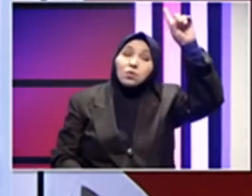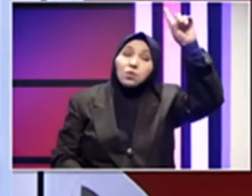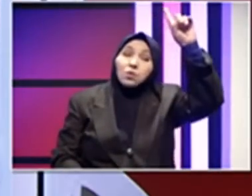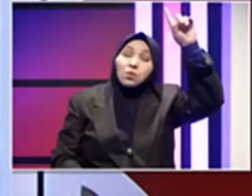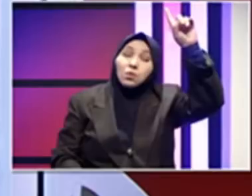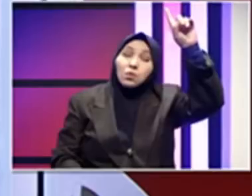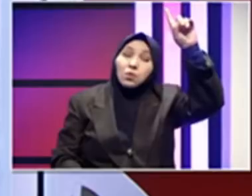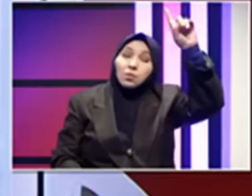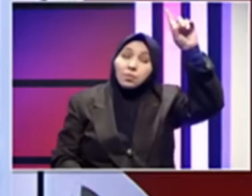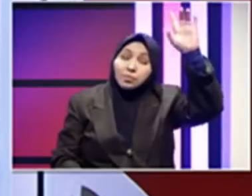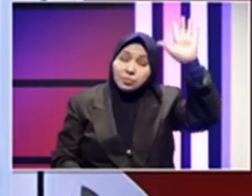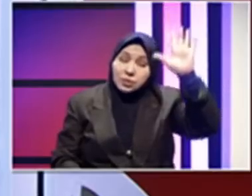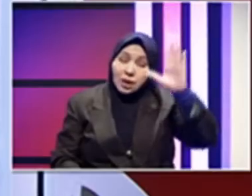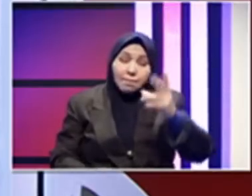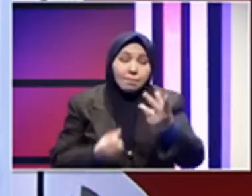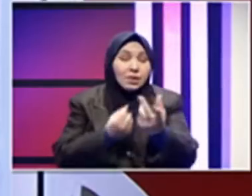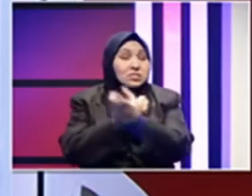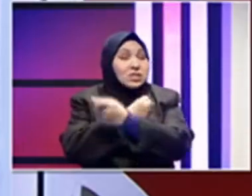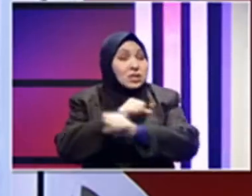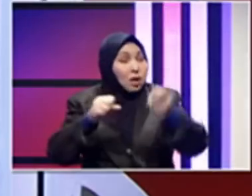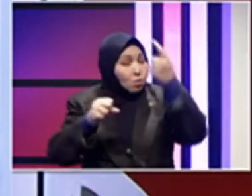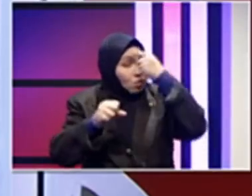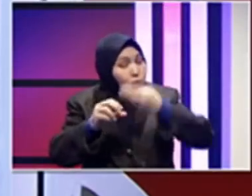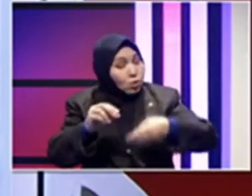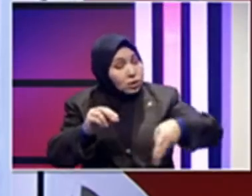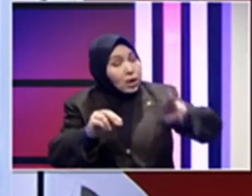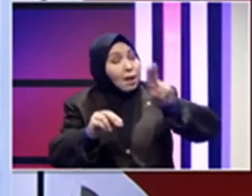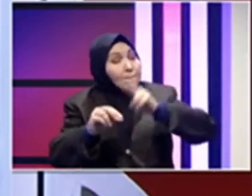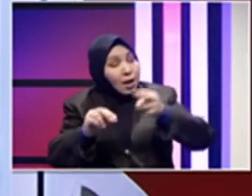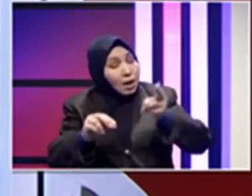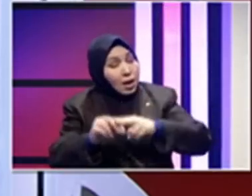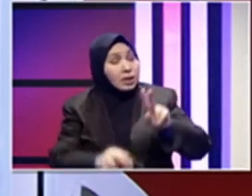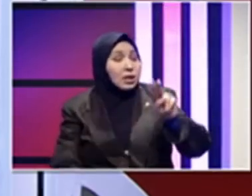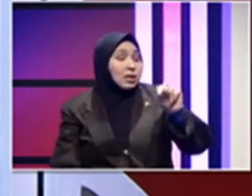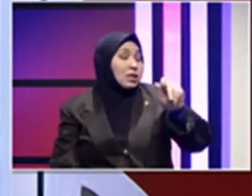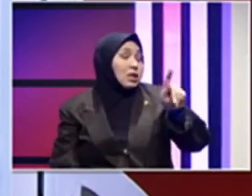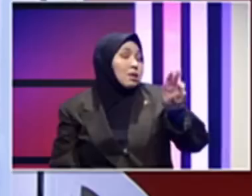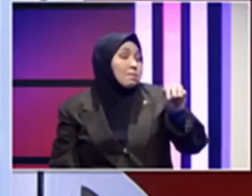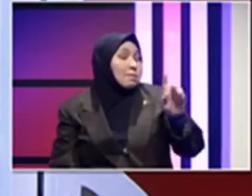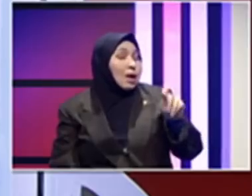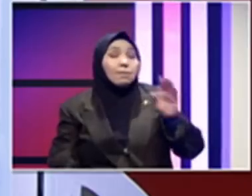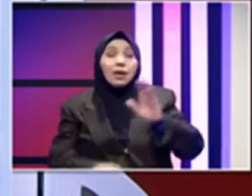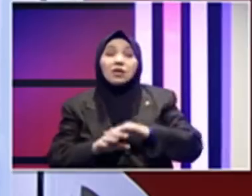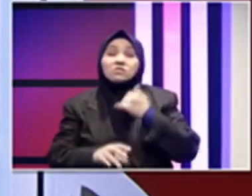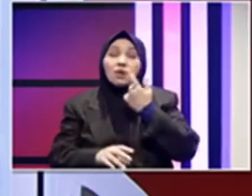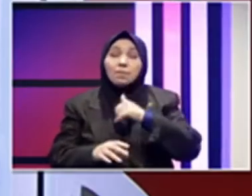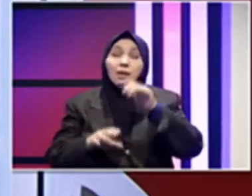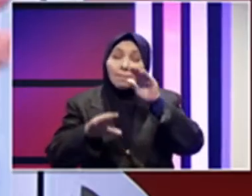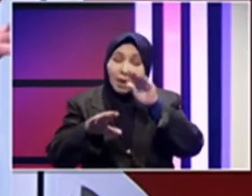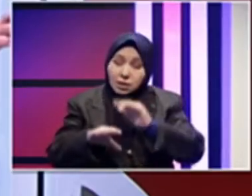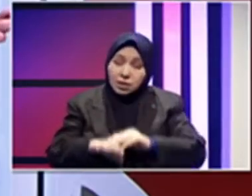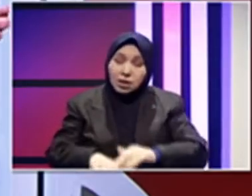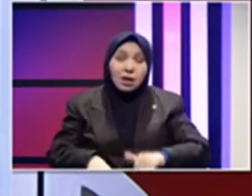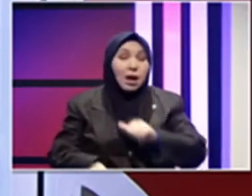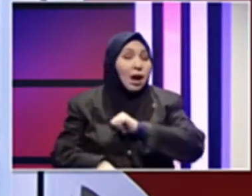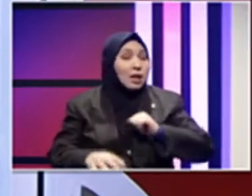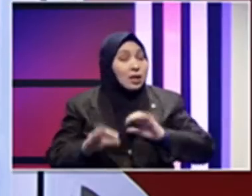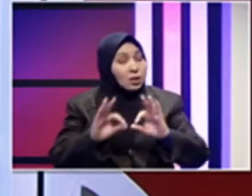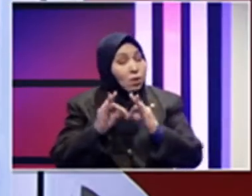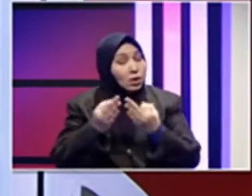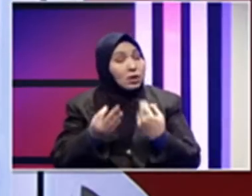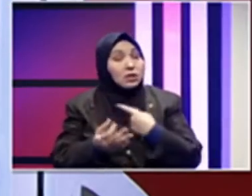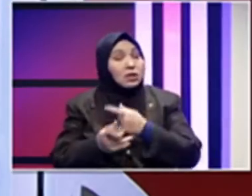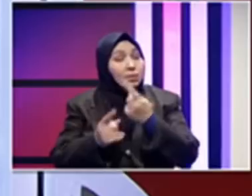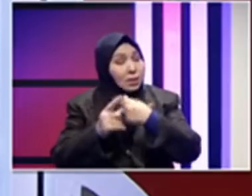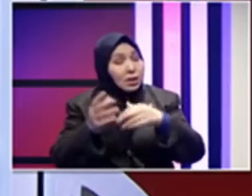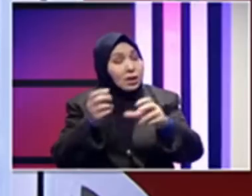la azidannakum, bersedialah untuk tambah lagi nikmat kepada siapa? Kepada ahli keluarga kita bila